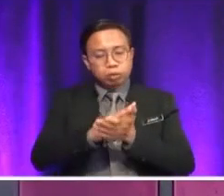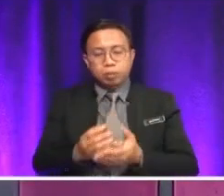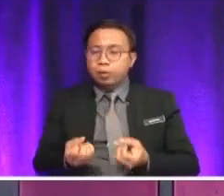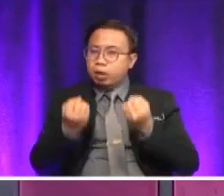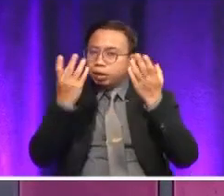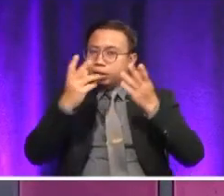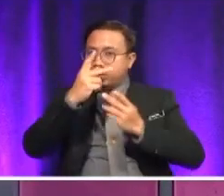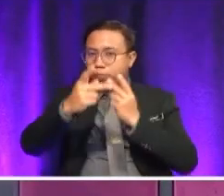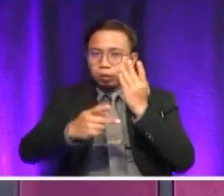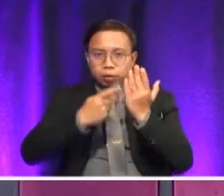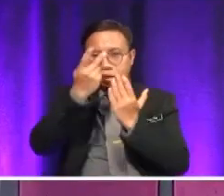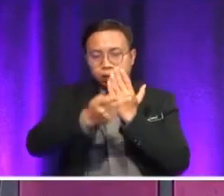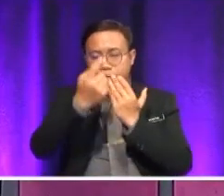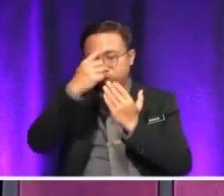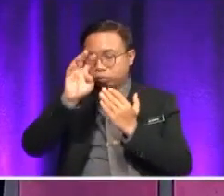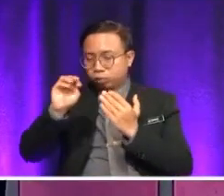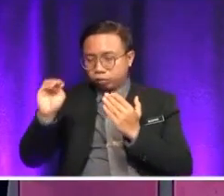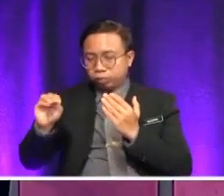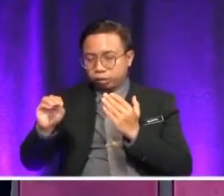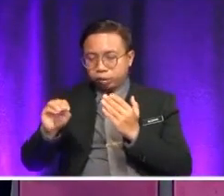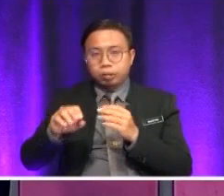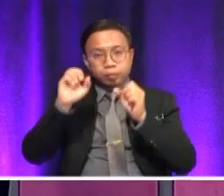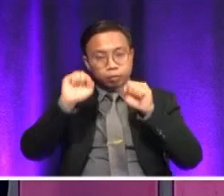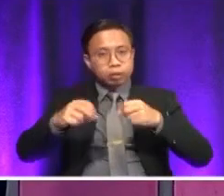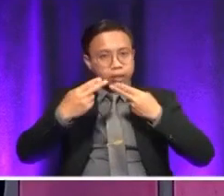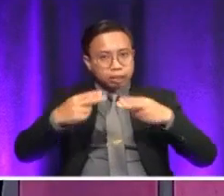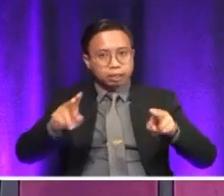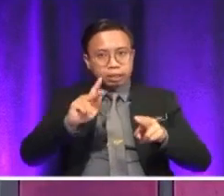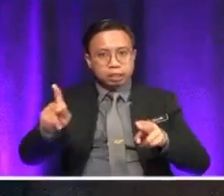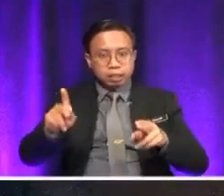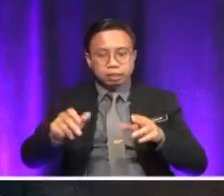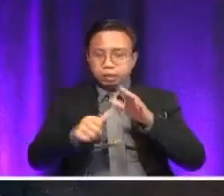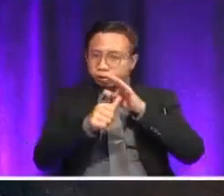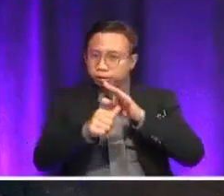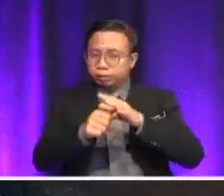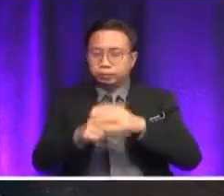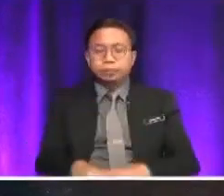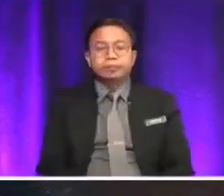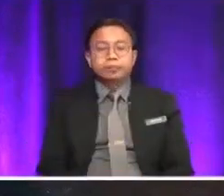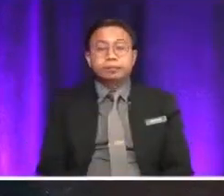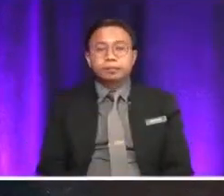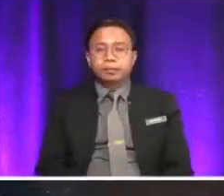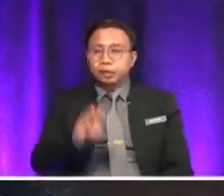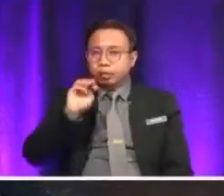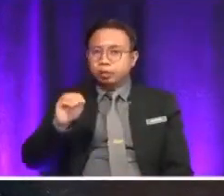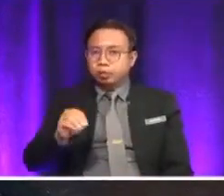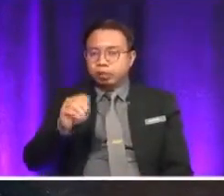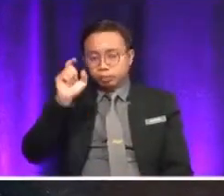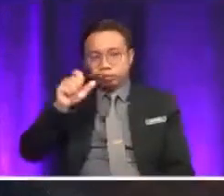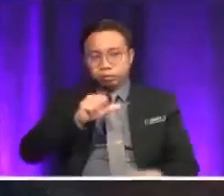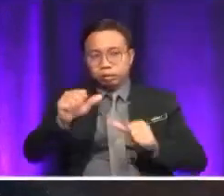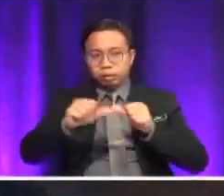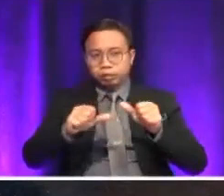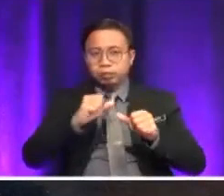program untuk murid supaya mereka boleh menghilangkan stres. Betul tu. Itu saya setuju, cikgu. Sebab itulah murid-murid kena aktif juga, bukan